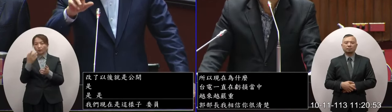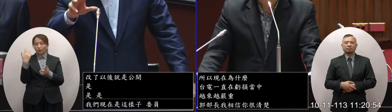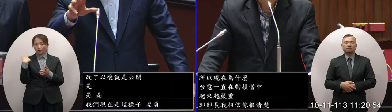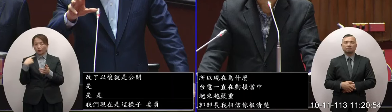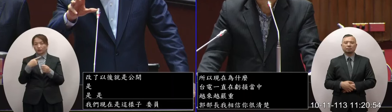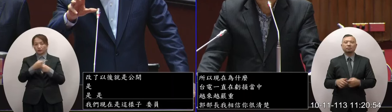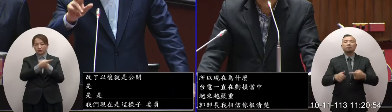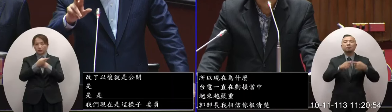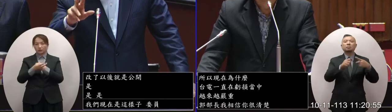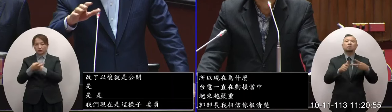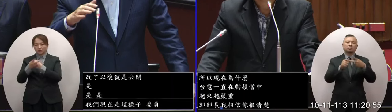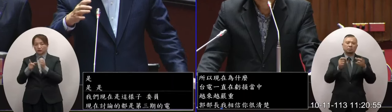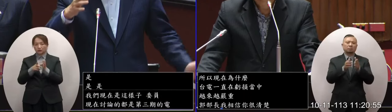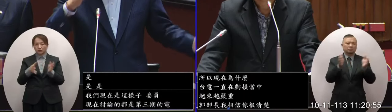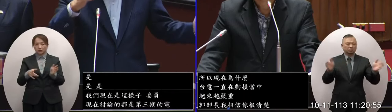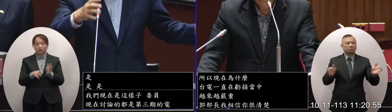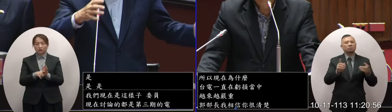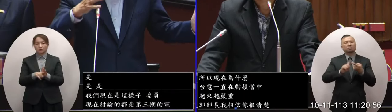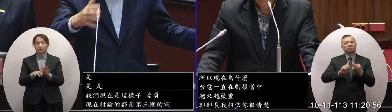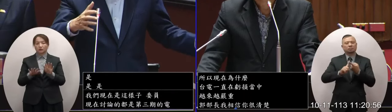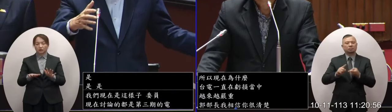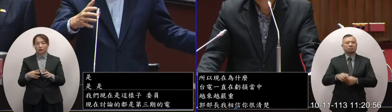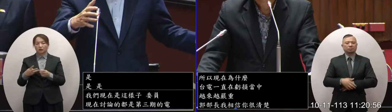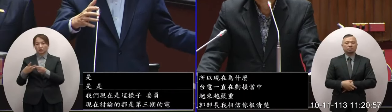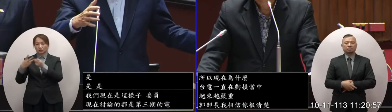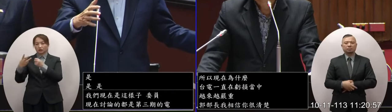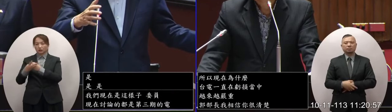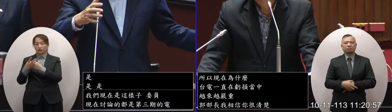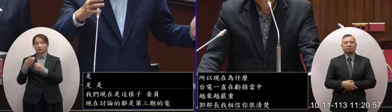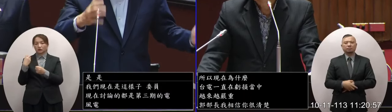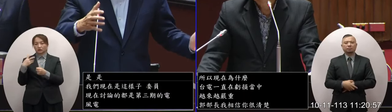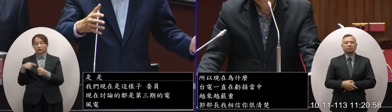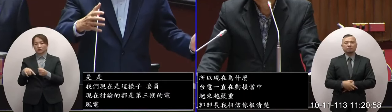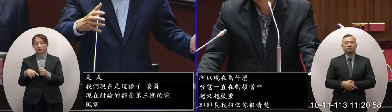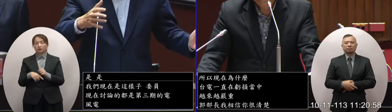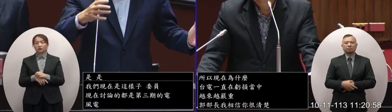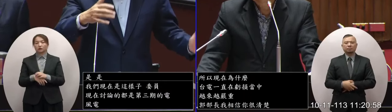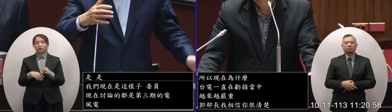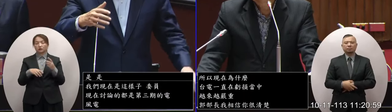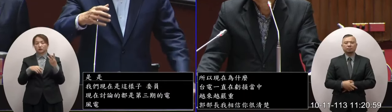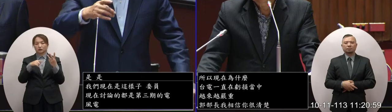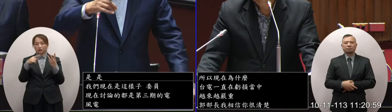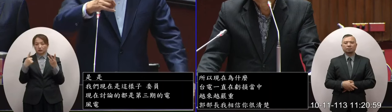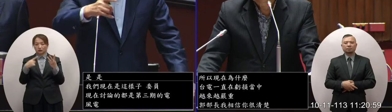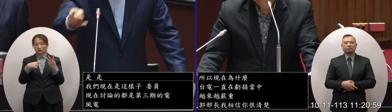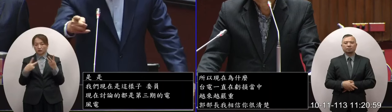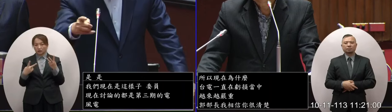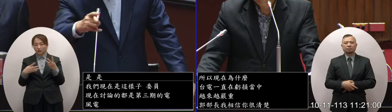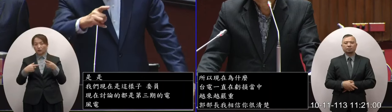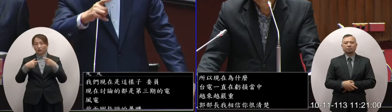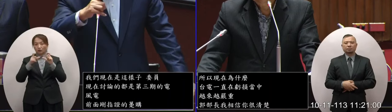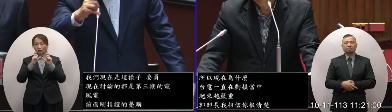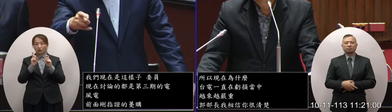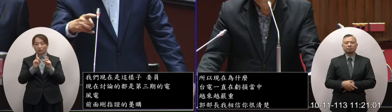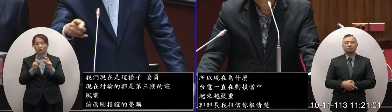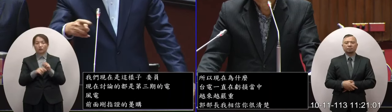期、 第二期呀、啊，对呀、啊。 但是我们现在是第三期，我们现在3之1、3之2，就是回